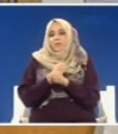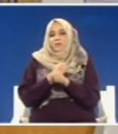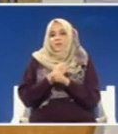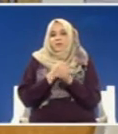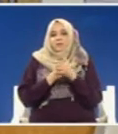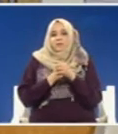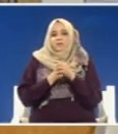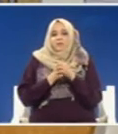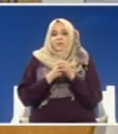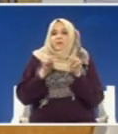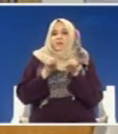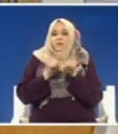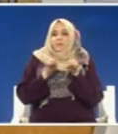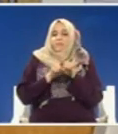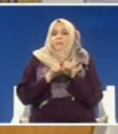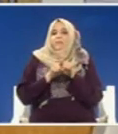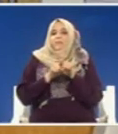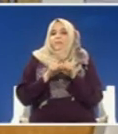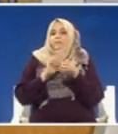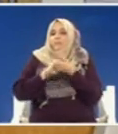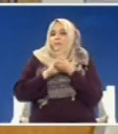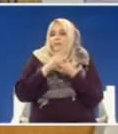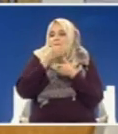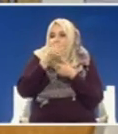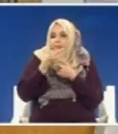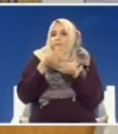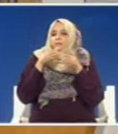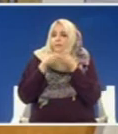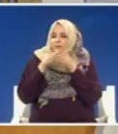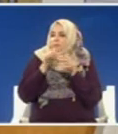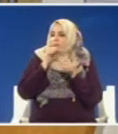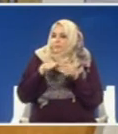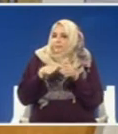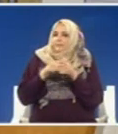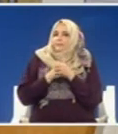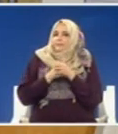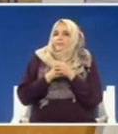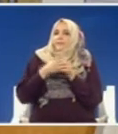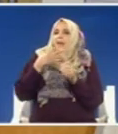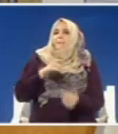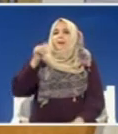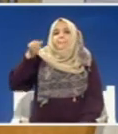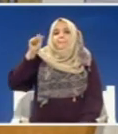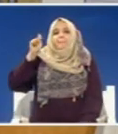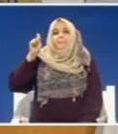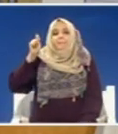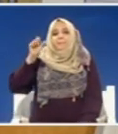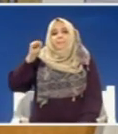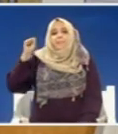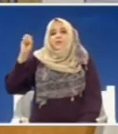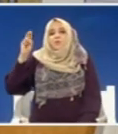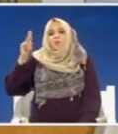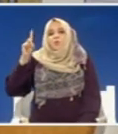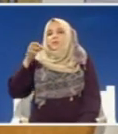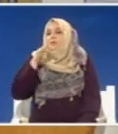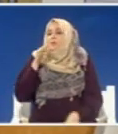ورد ذلك عن سيدنا عبد الله بن مسعود رضي الله عنه حين سأل الرسول صلى الله عليه وسلم عن أحب الأعمال إلى الله تعالى. أول